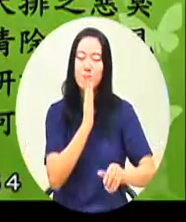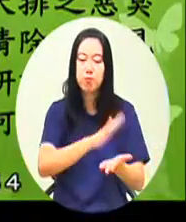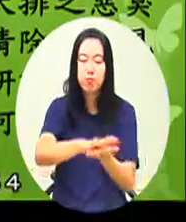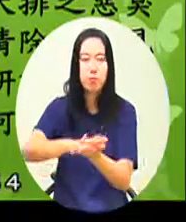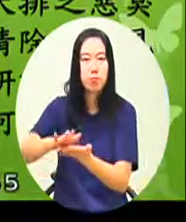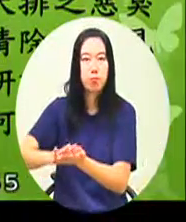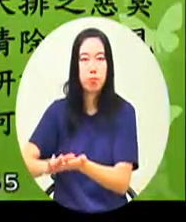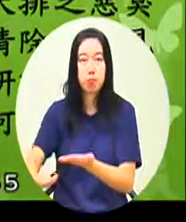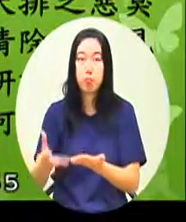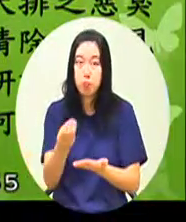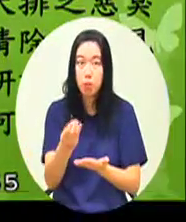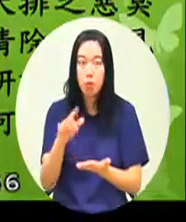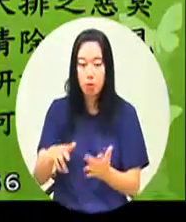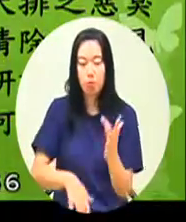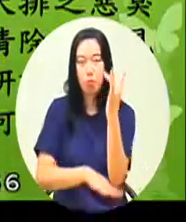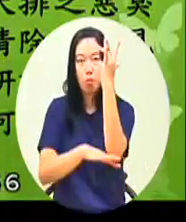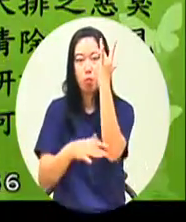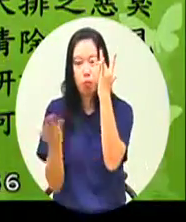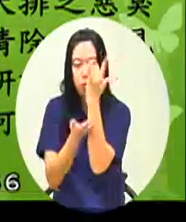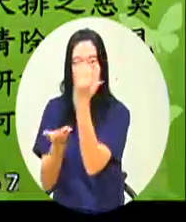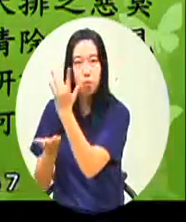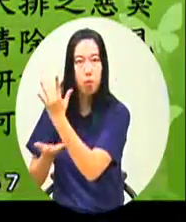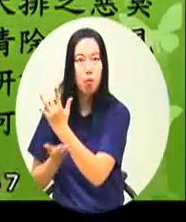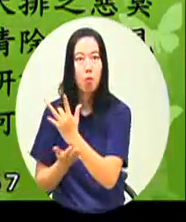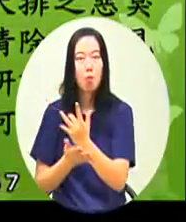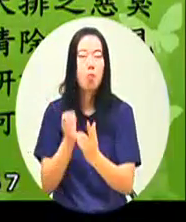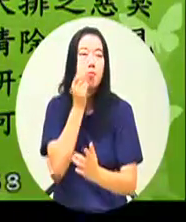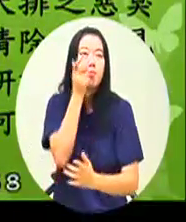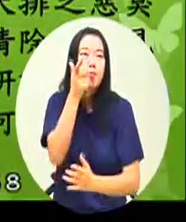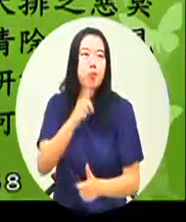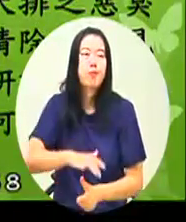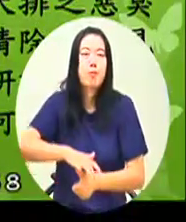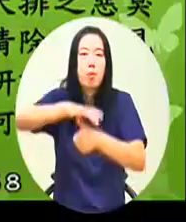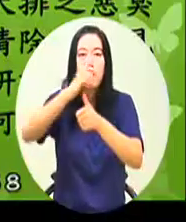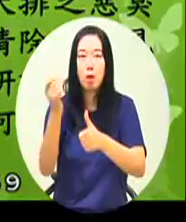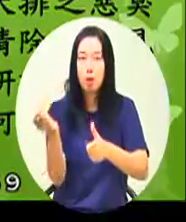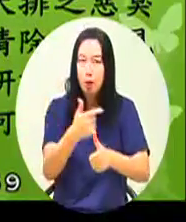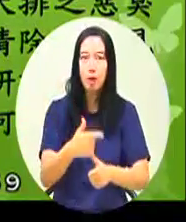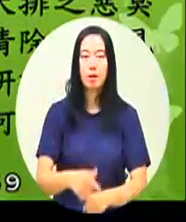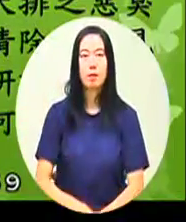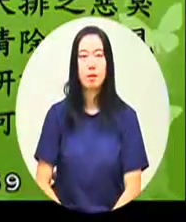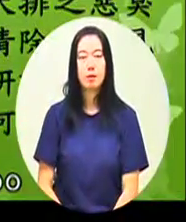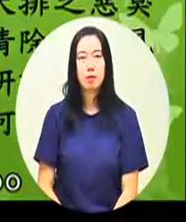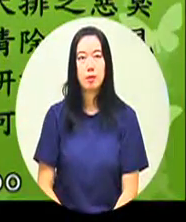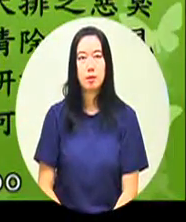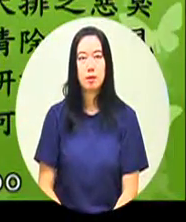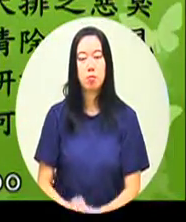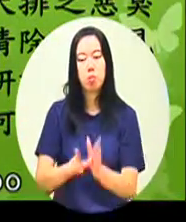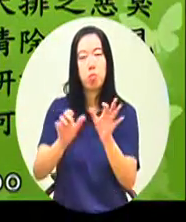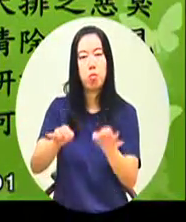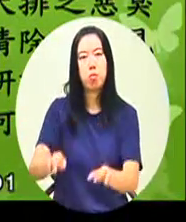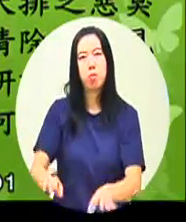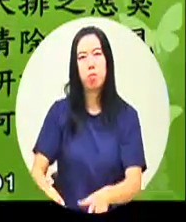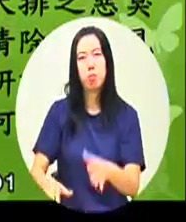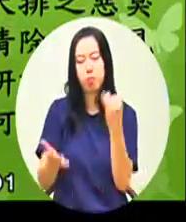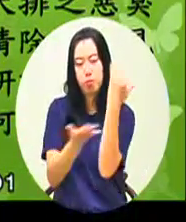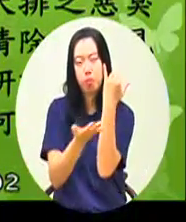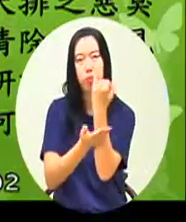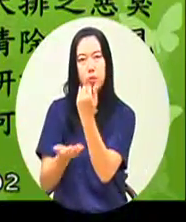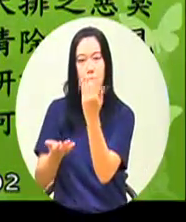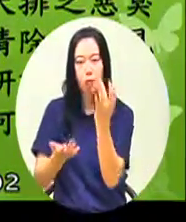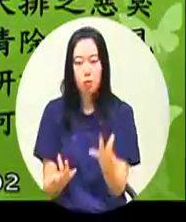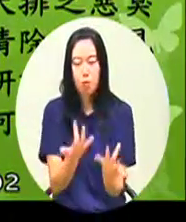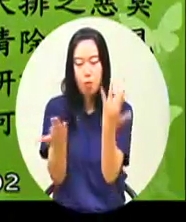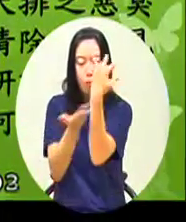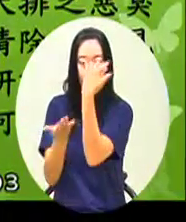啊甲刮开，可能一个月就落去做长啊，咱就落做，还去浪费很多的时间来去清理这些草啊。啊，这